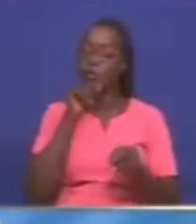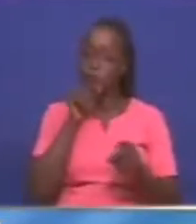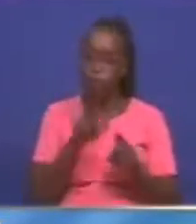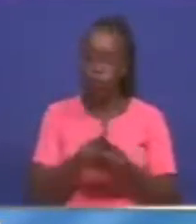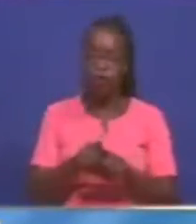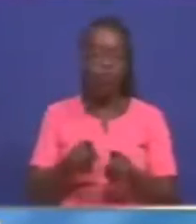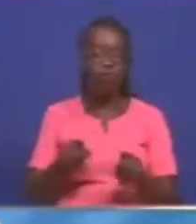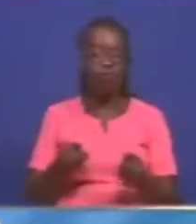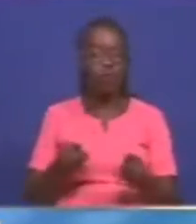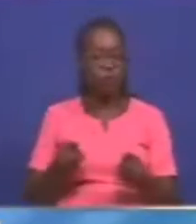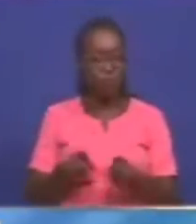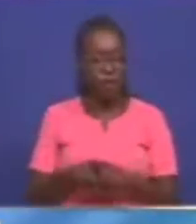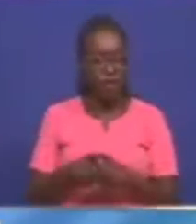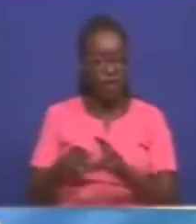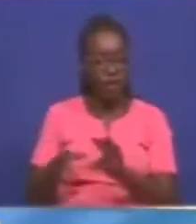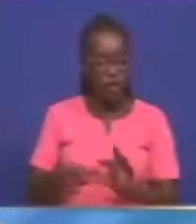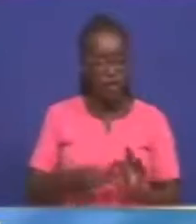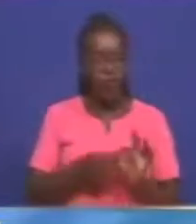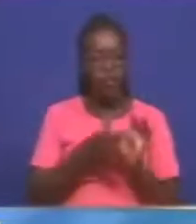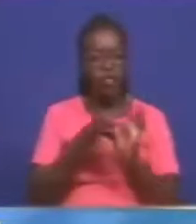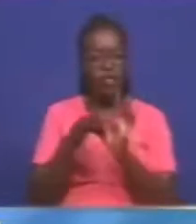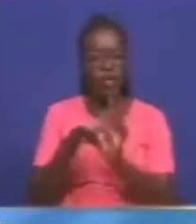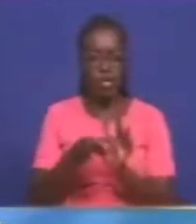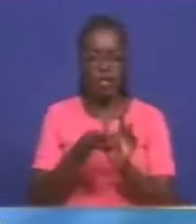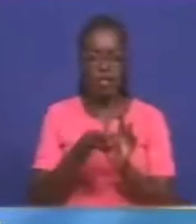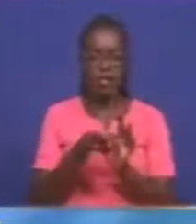ambao wanashirikiana